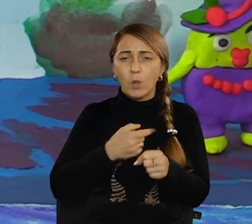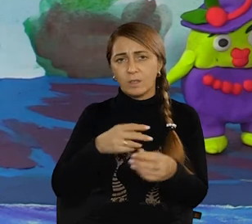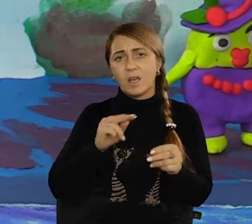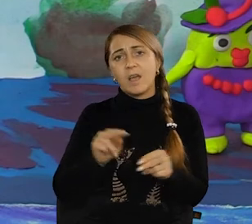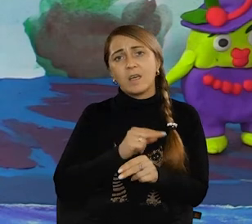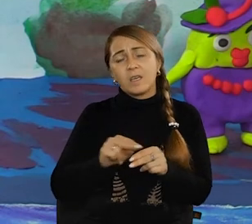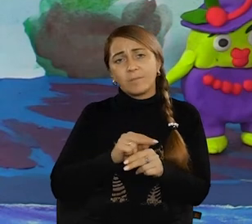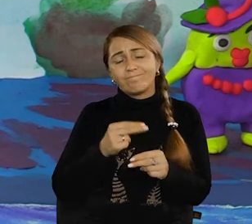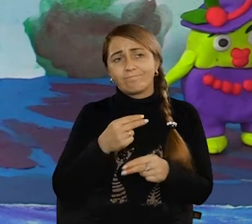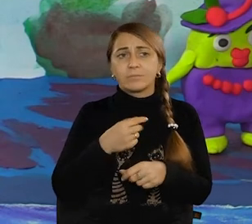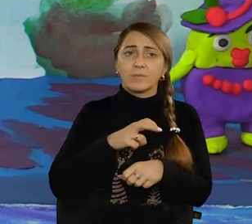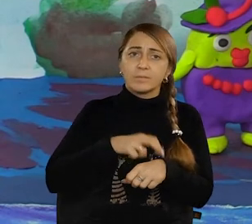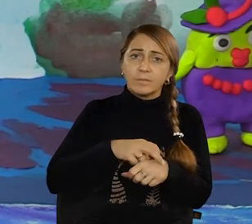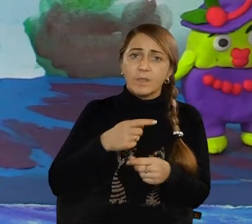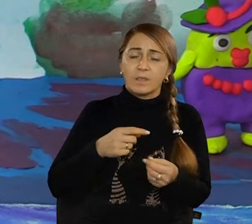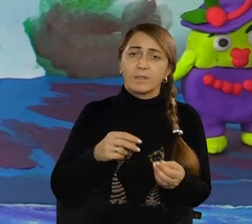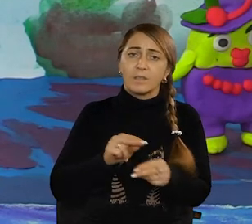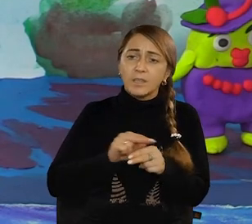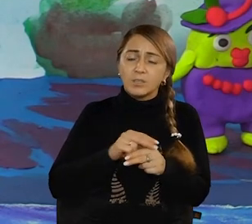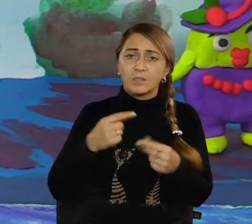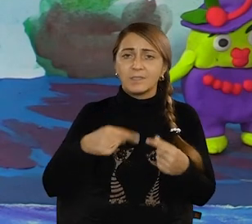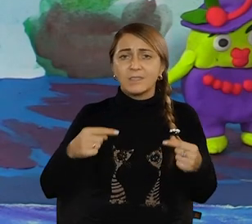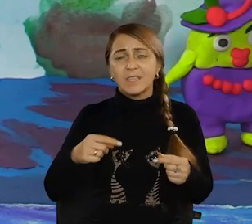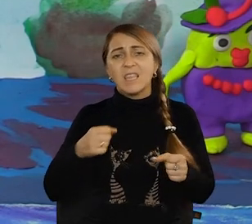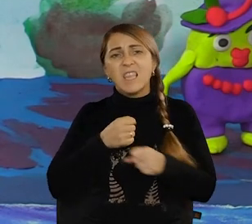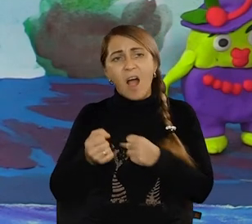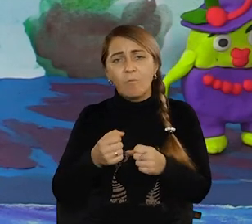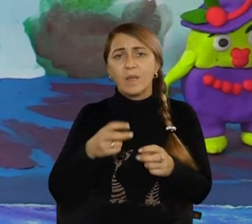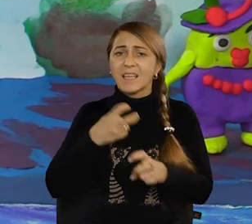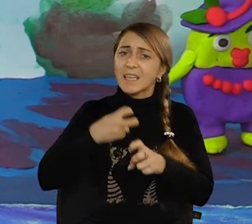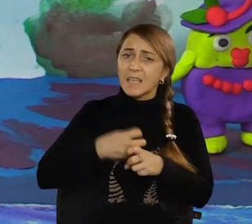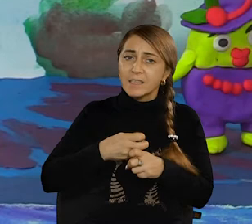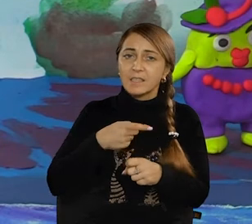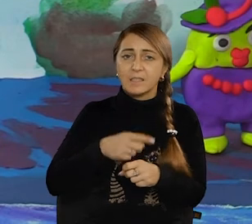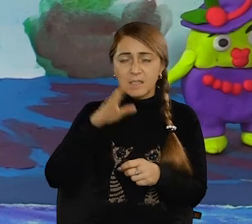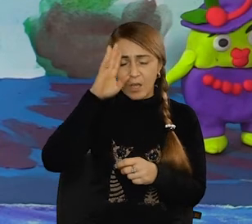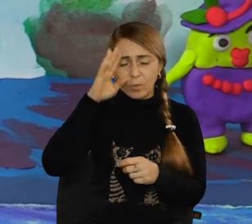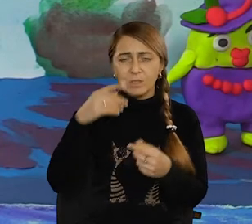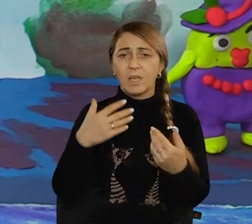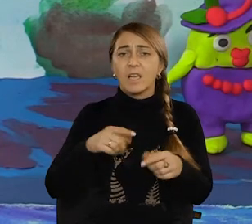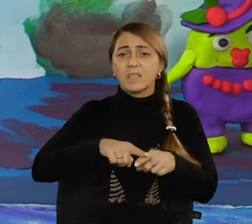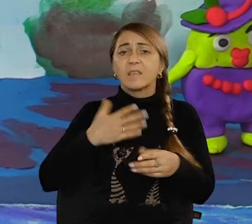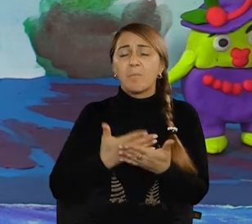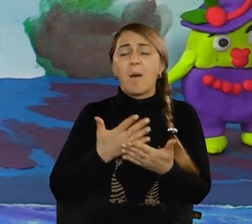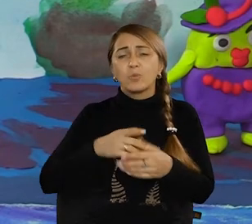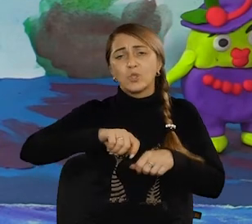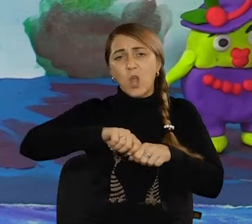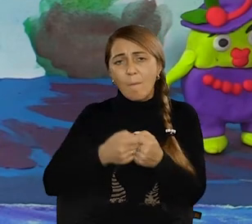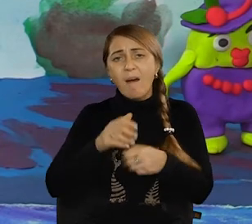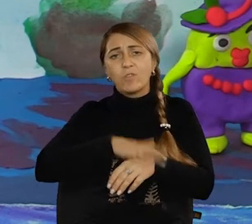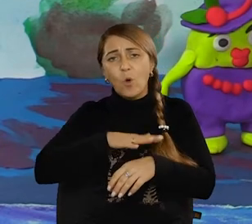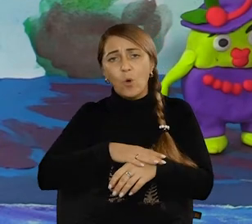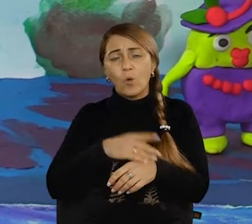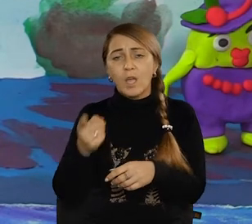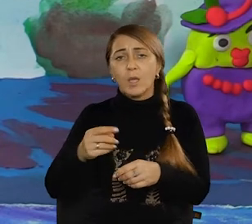різні травми, пов'язані із нашим тілом та кістками. Оцей хлопчина, скоріш за все, зламав ногу, і